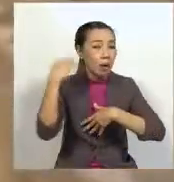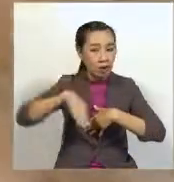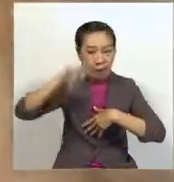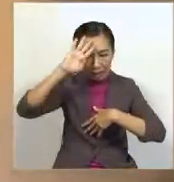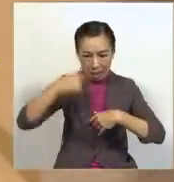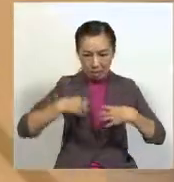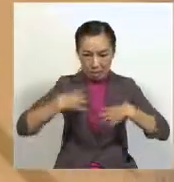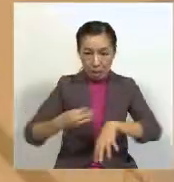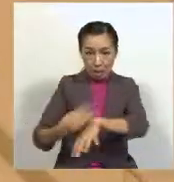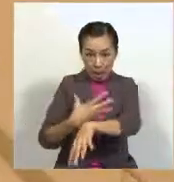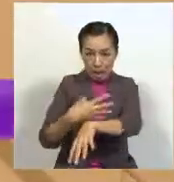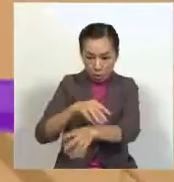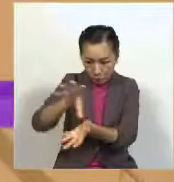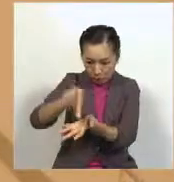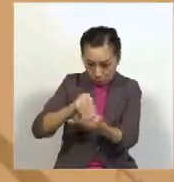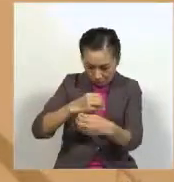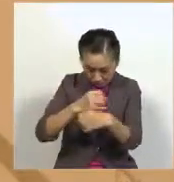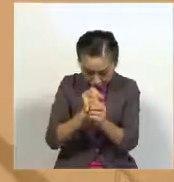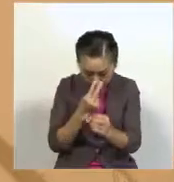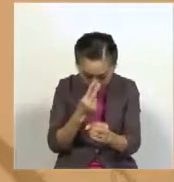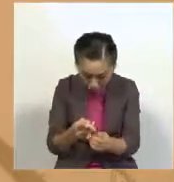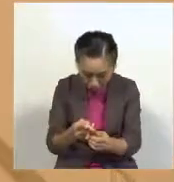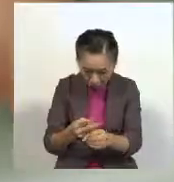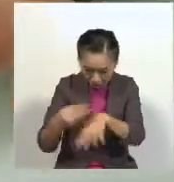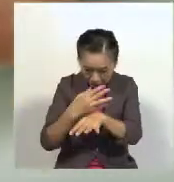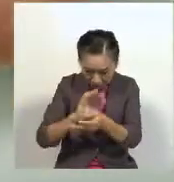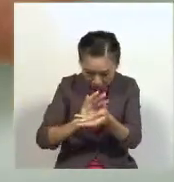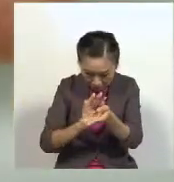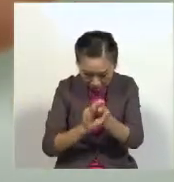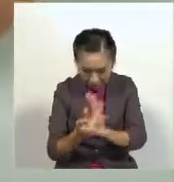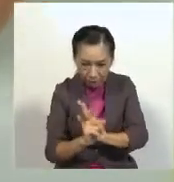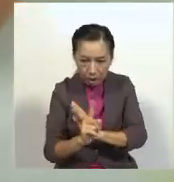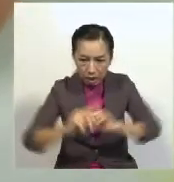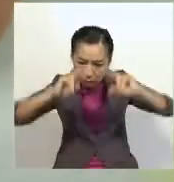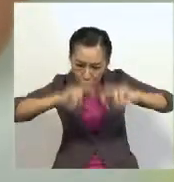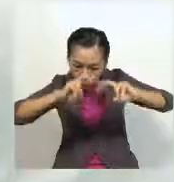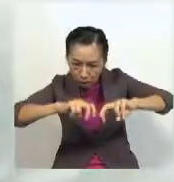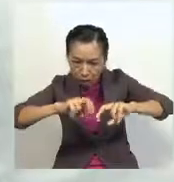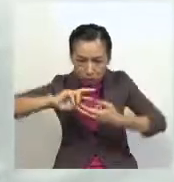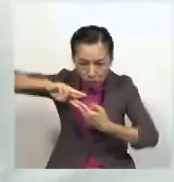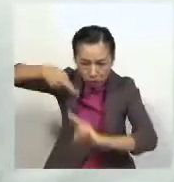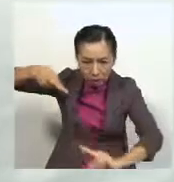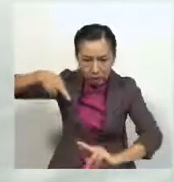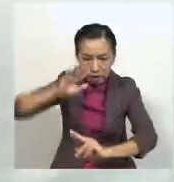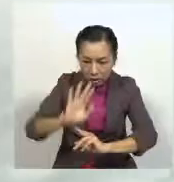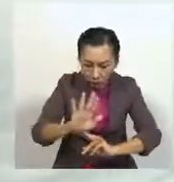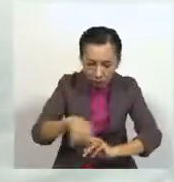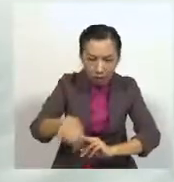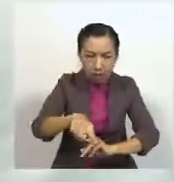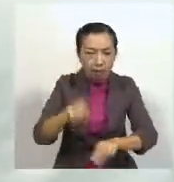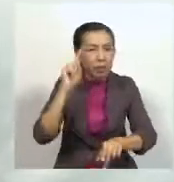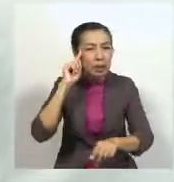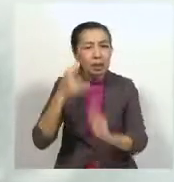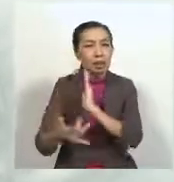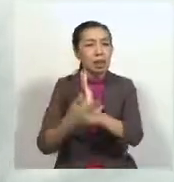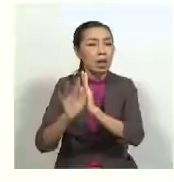หรือที่เรียกว่า DNA เพื่อมาตรวจการกลายพันธุ์และวิเคราะห์ความผิดปกติของยีนโดยเทคนิคทางอนุพันธุศ